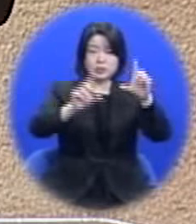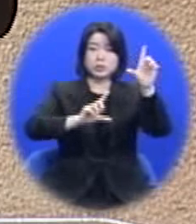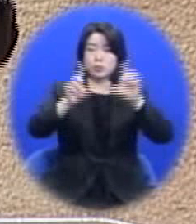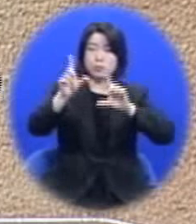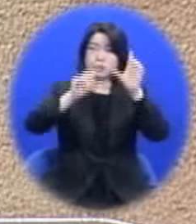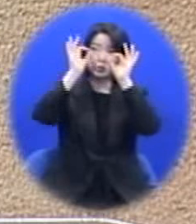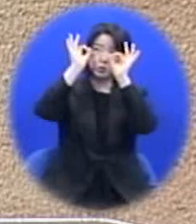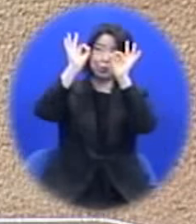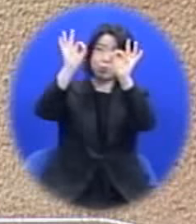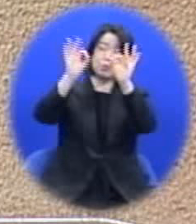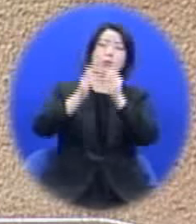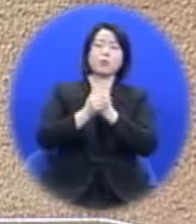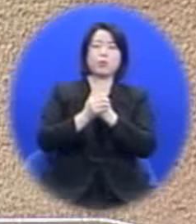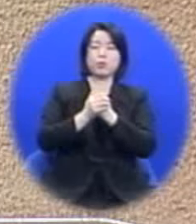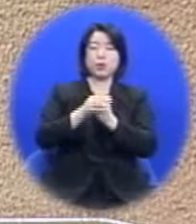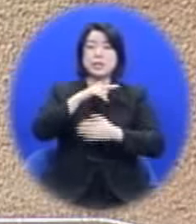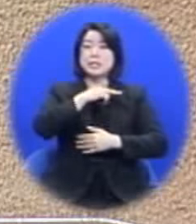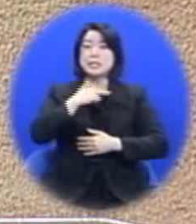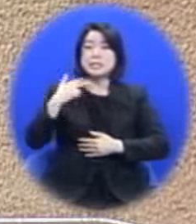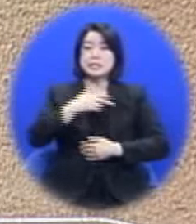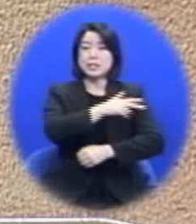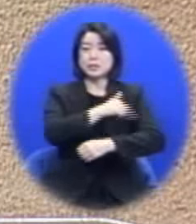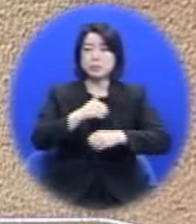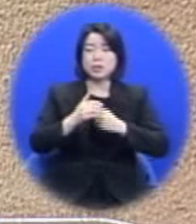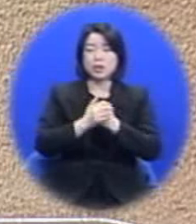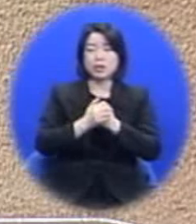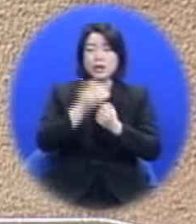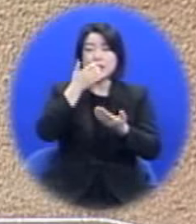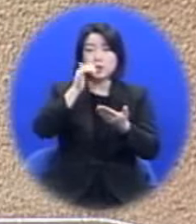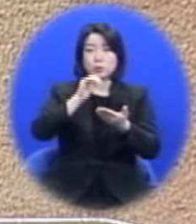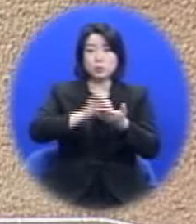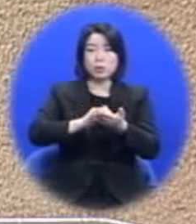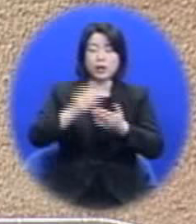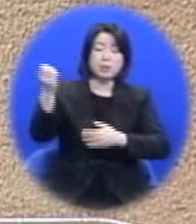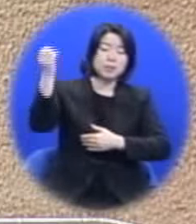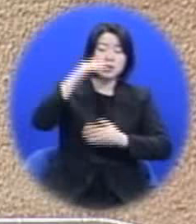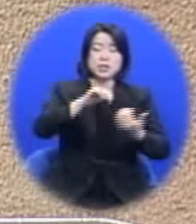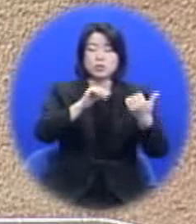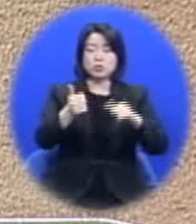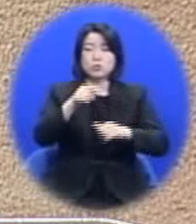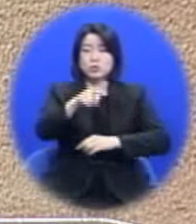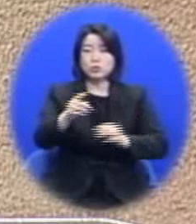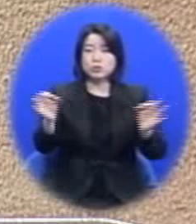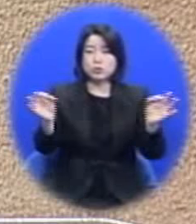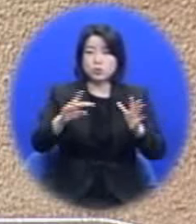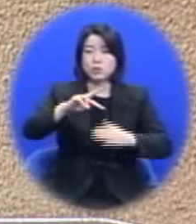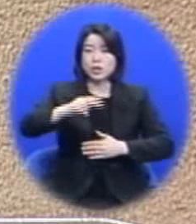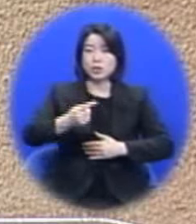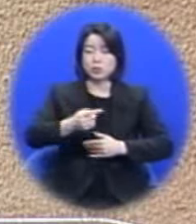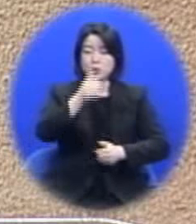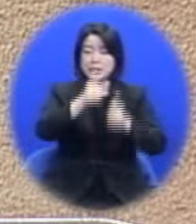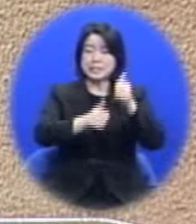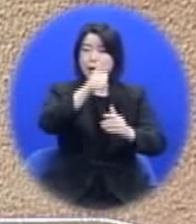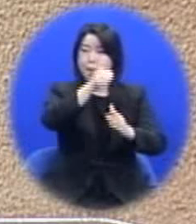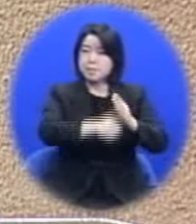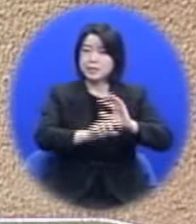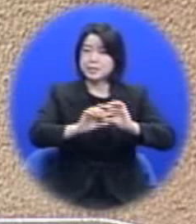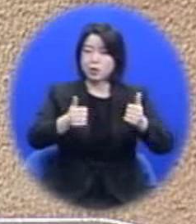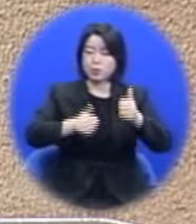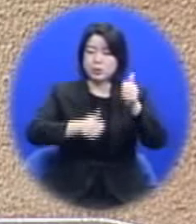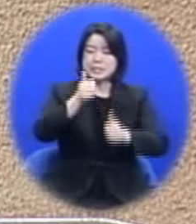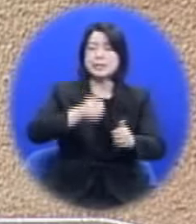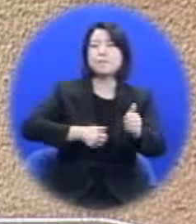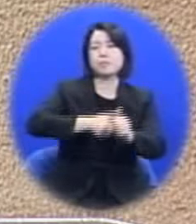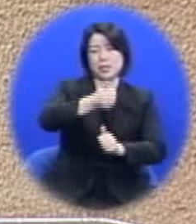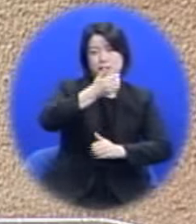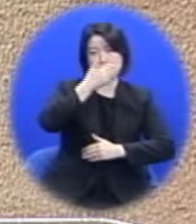보고서 스데반 집사가 돌에 맞아 죽는 순교 순간에도 그는 시험에 들지 않고 시험을